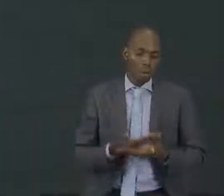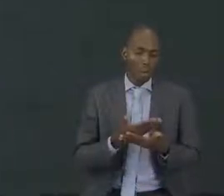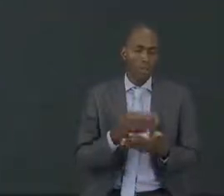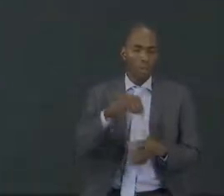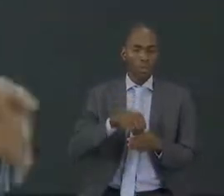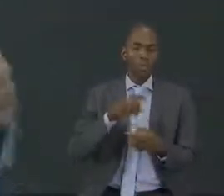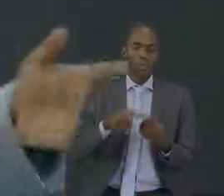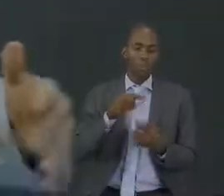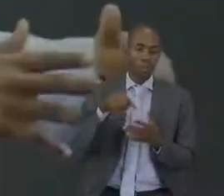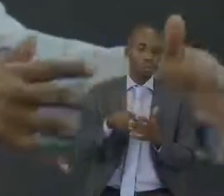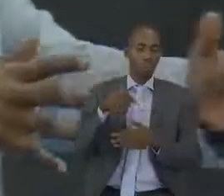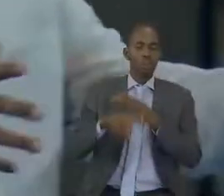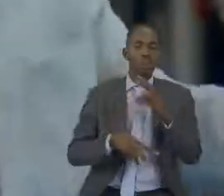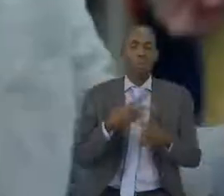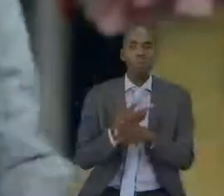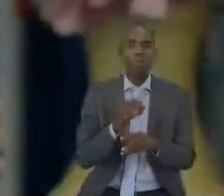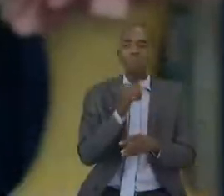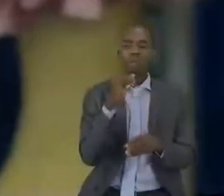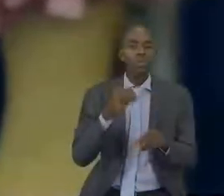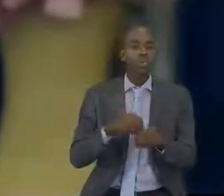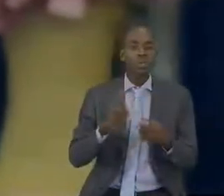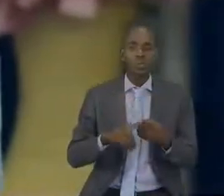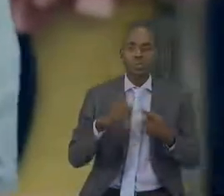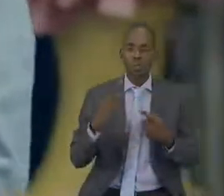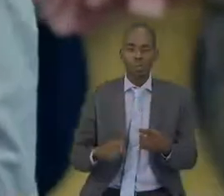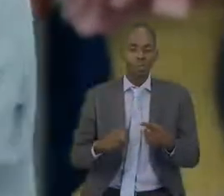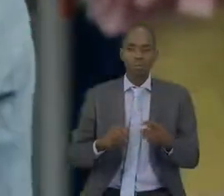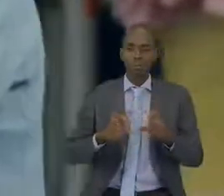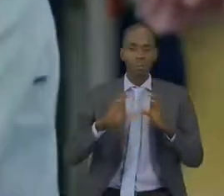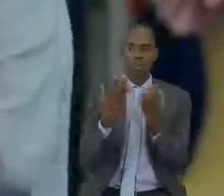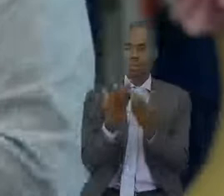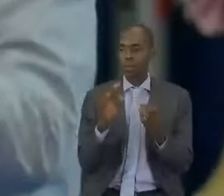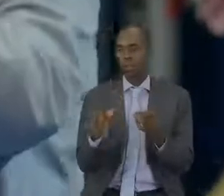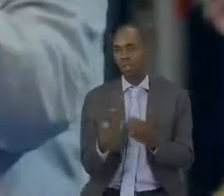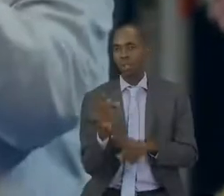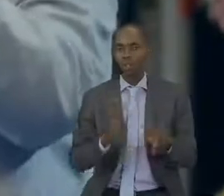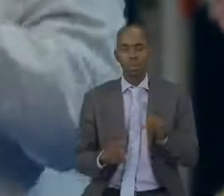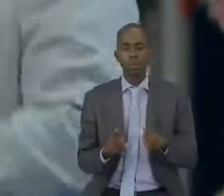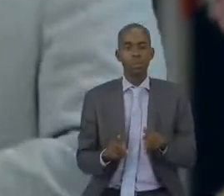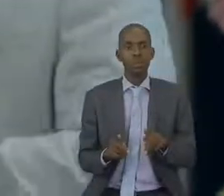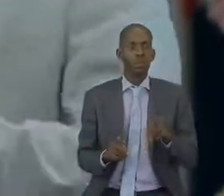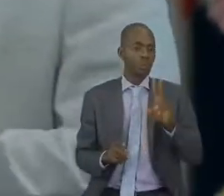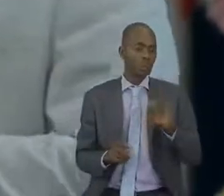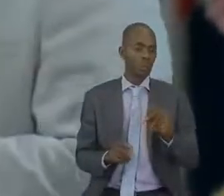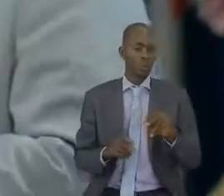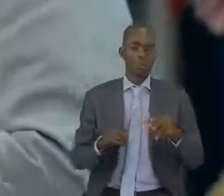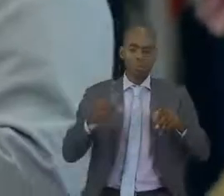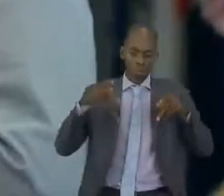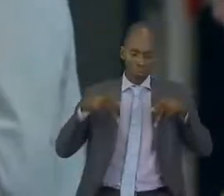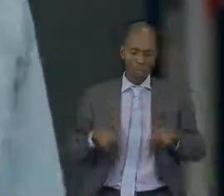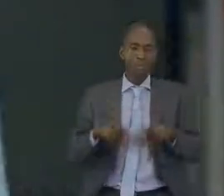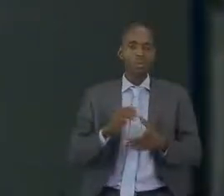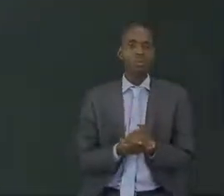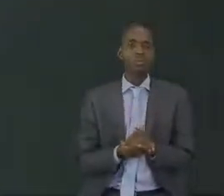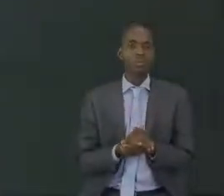tu es venu dans ce monde, pas avec les autres. Ah, nous allons naître ensemble aujourd'hui. Non, non, tu es né seul.